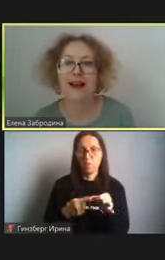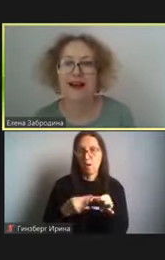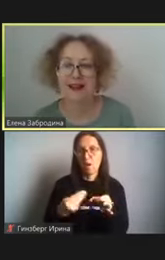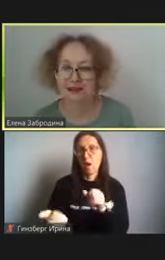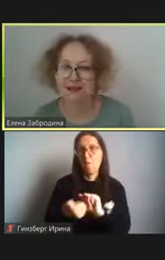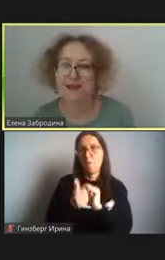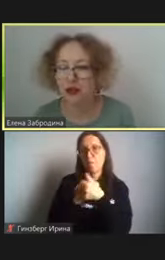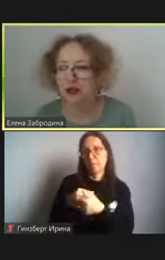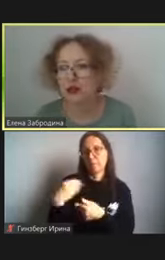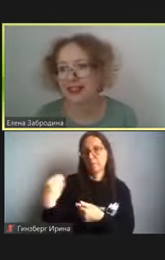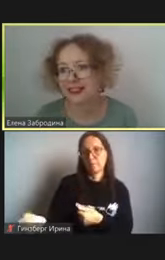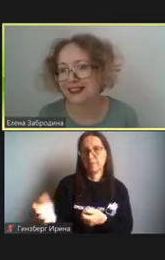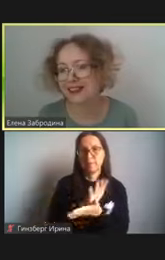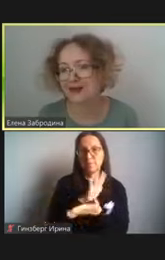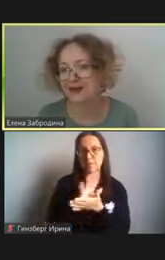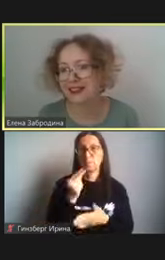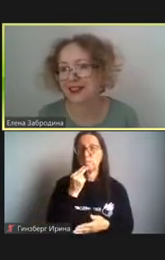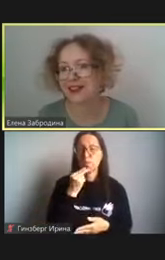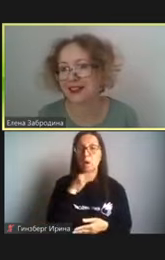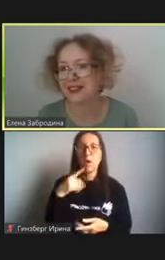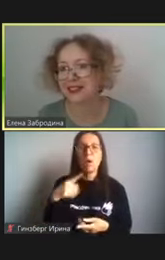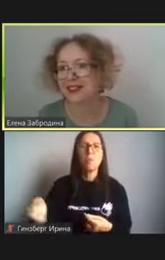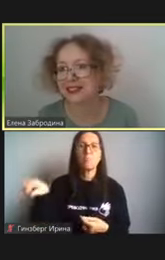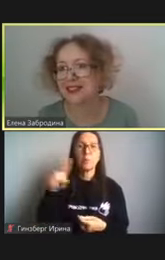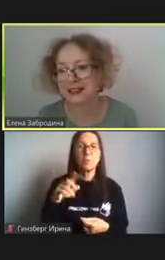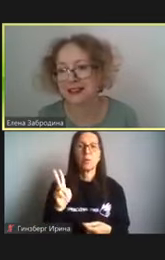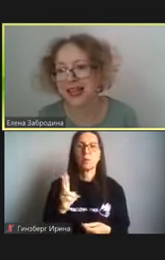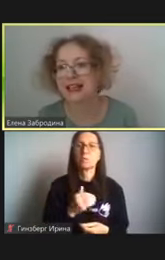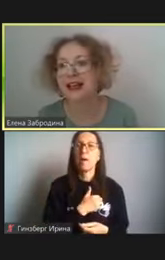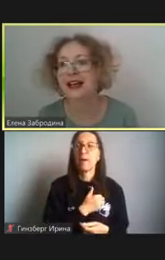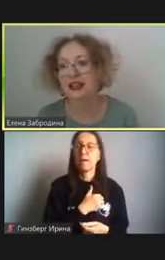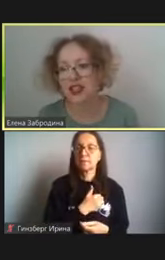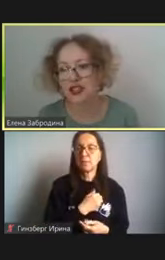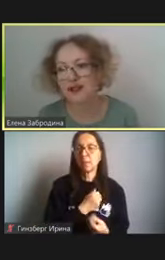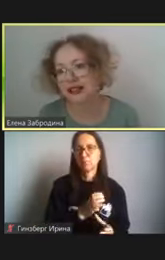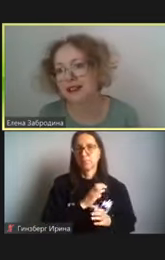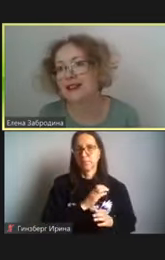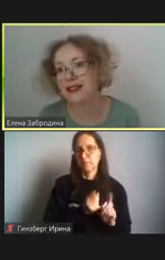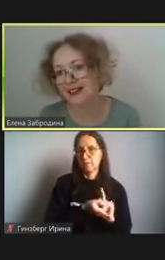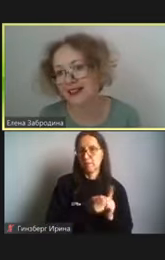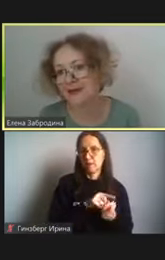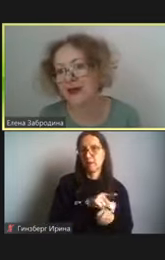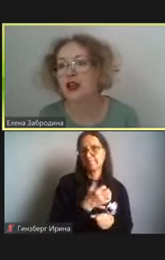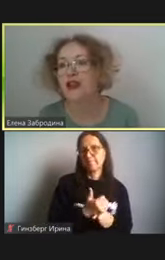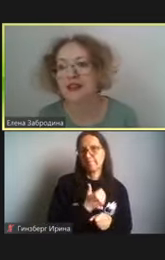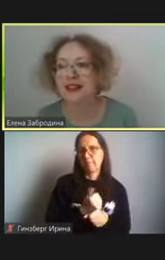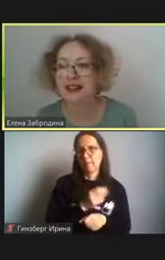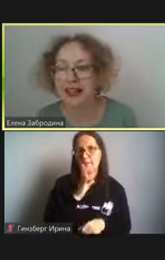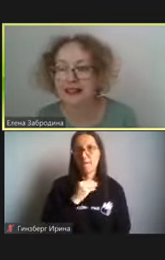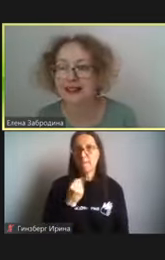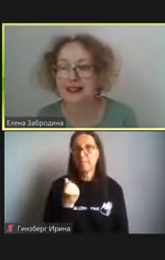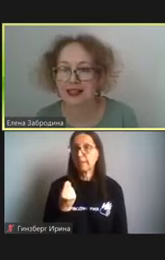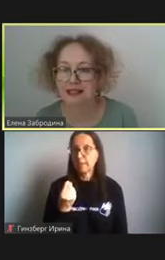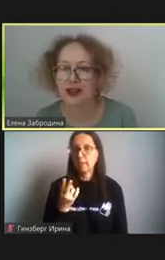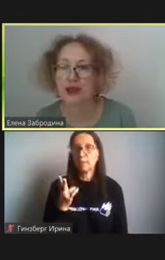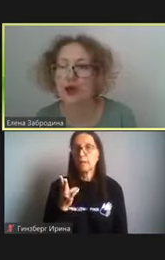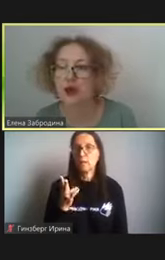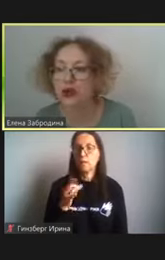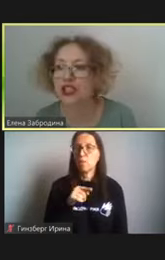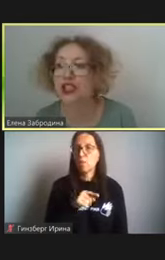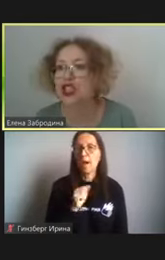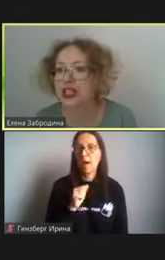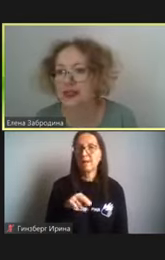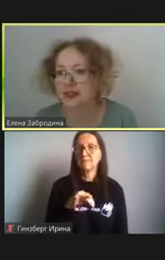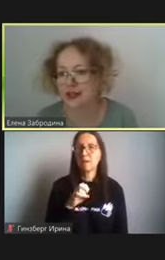многие, ну, кто хотел, соответственно, сделать состояние, наживали деньги. Но не Адриан Стевенс, он